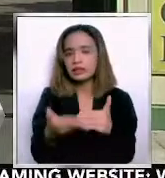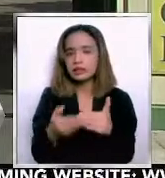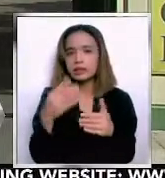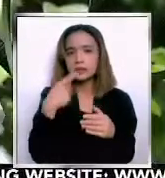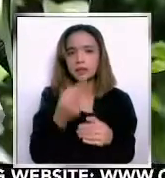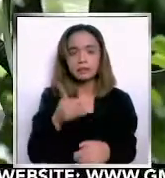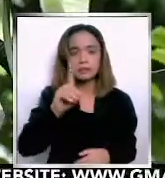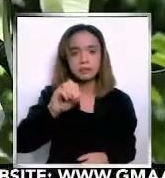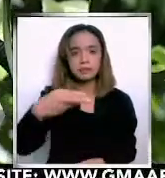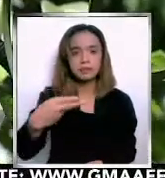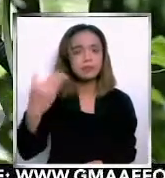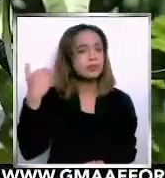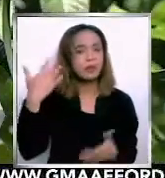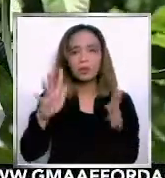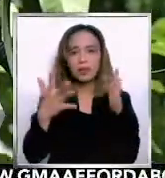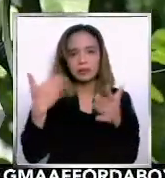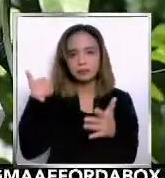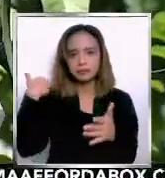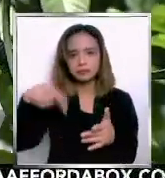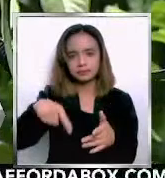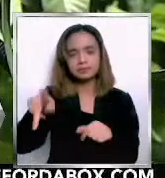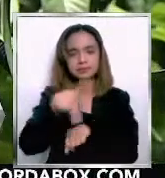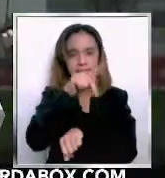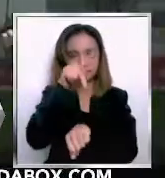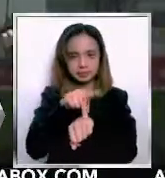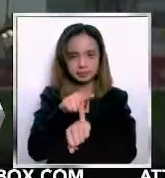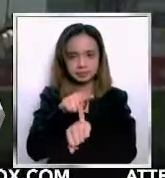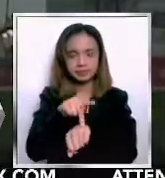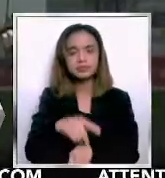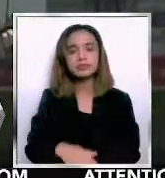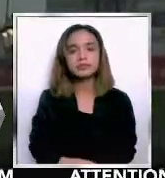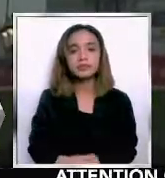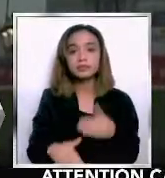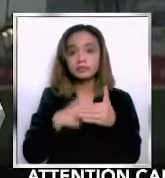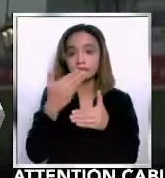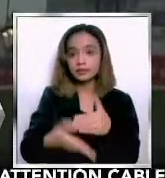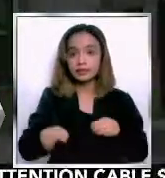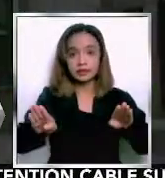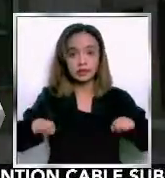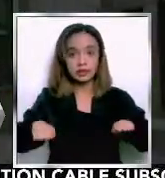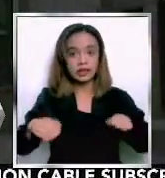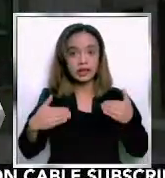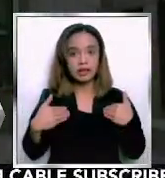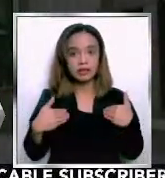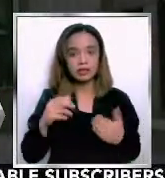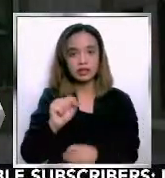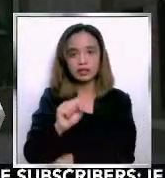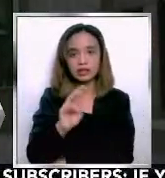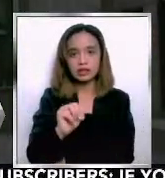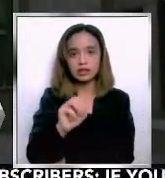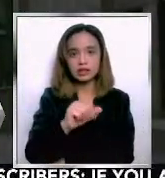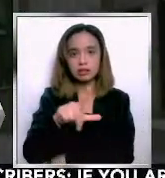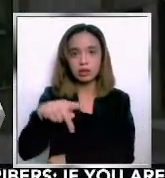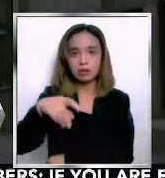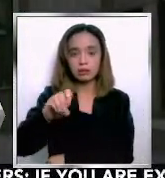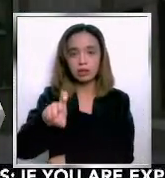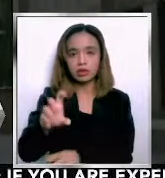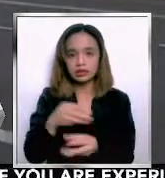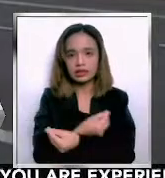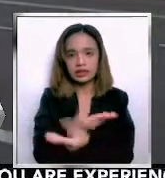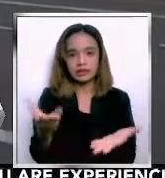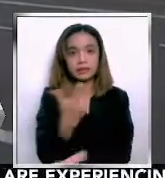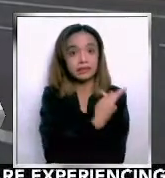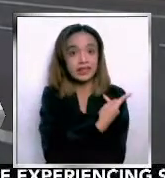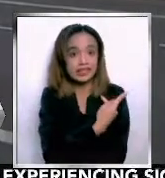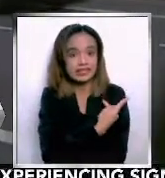pa na-detect ang monkeypox sa Pilipinas. Sa Britanya, nag-alok na ng smallpox vaccine sa mga healthcare workers na posibleng